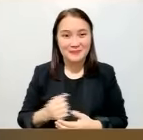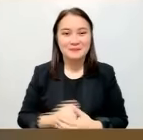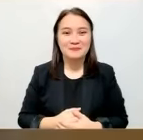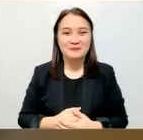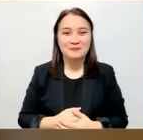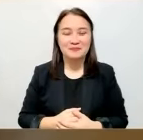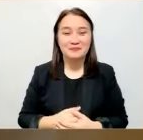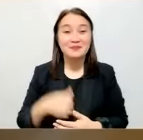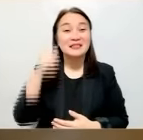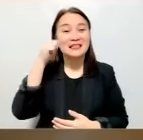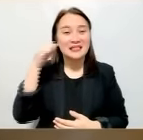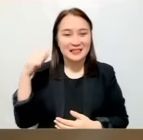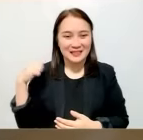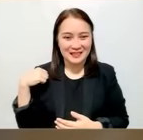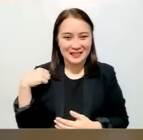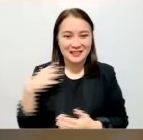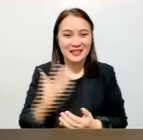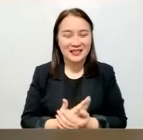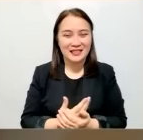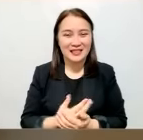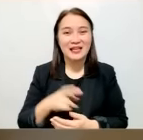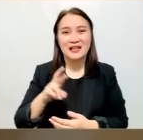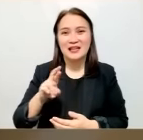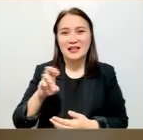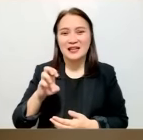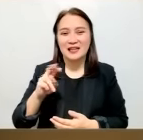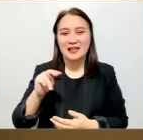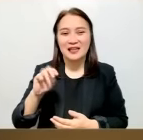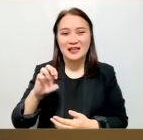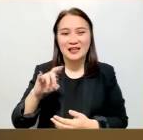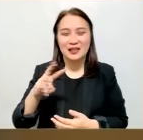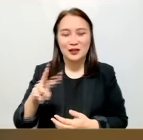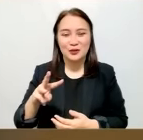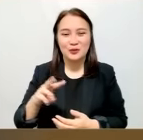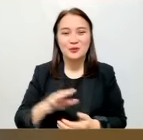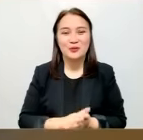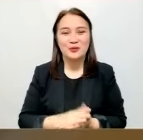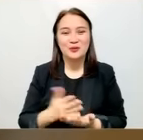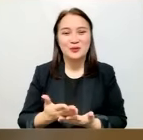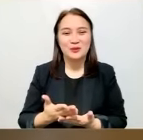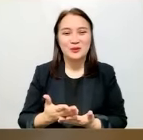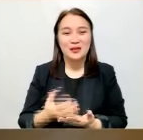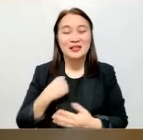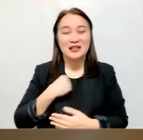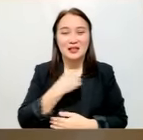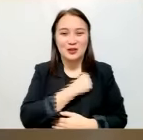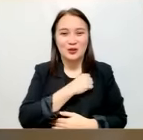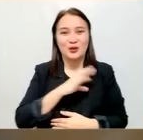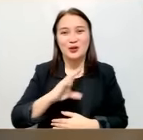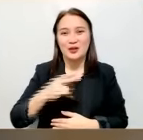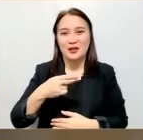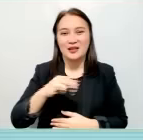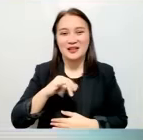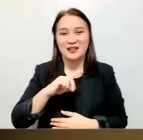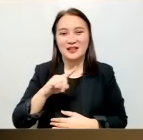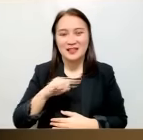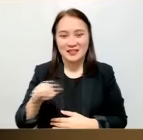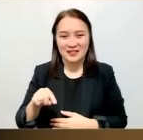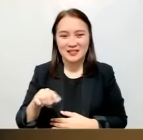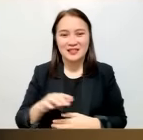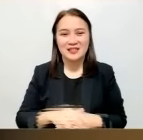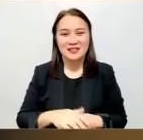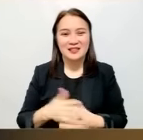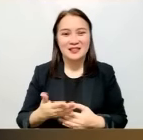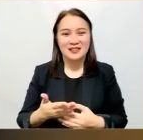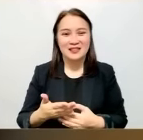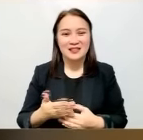Kahapon din, nag-renew ng kanilang wedding vows sa Heart Evangelista at Senator Cheese Escudero sa Balisin Island. Malagodis ang look ni Heart